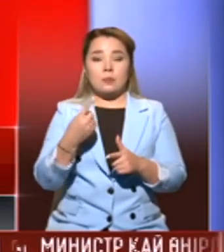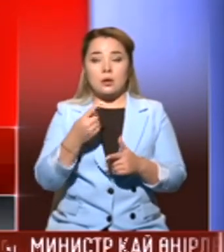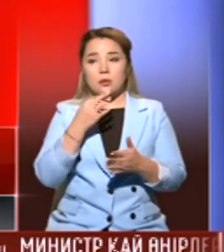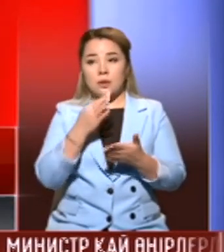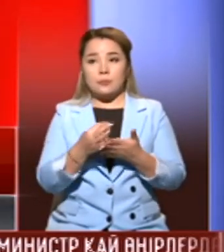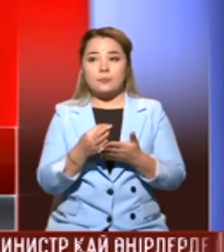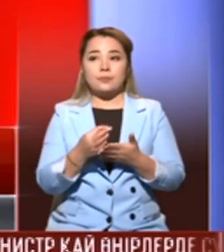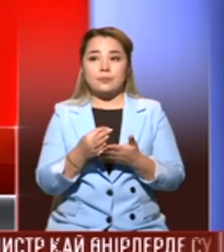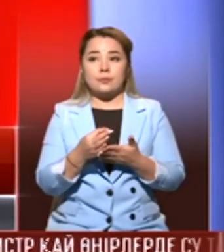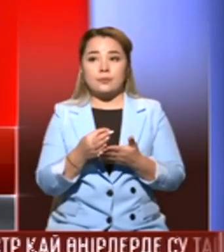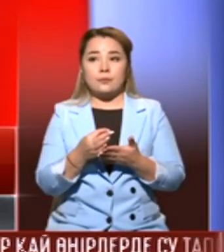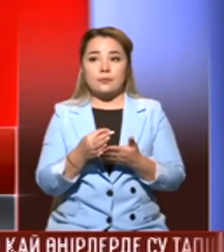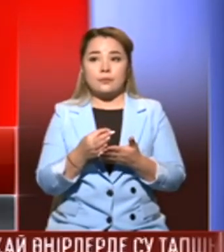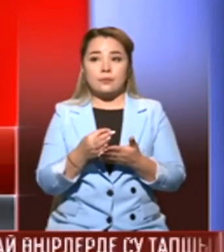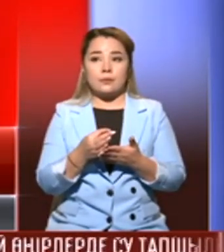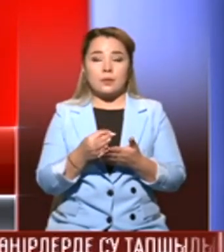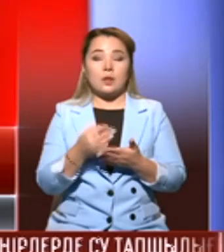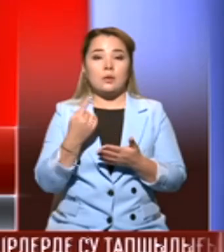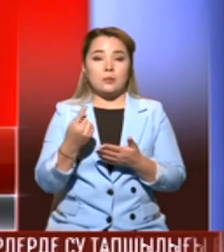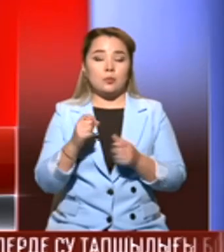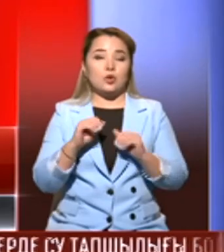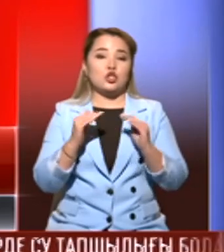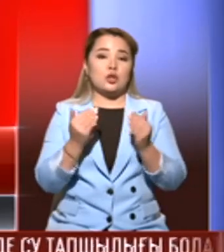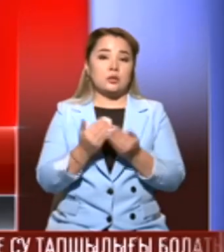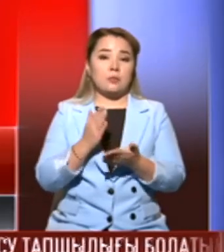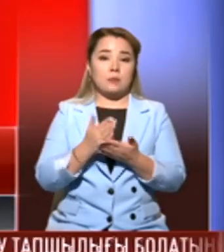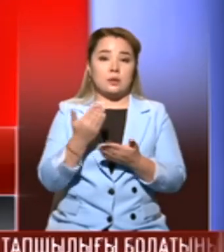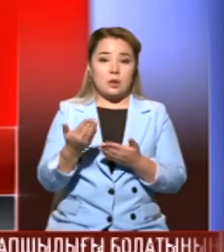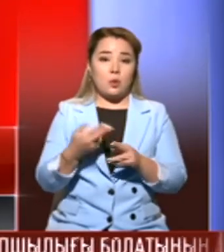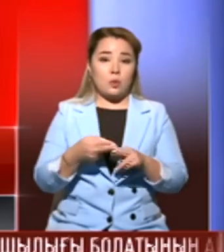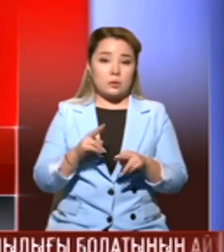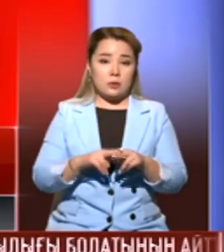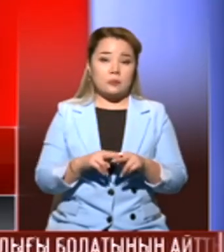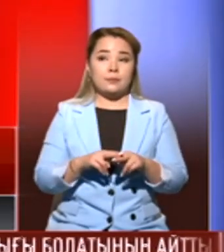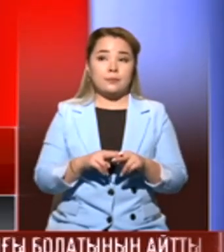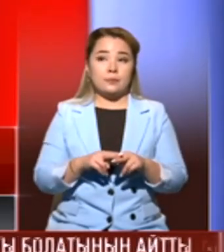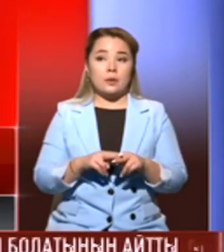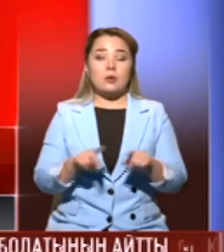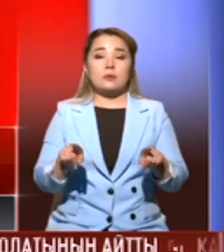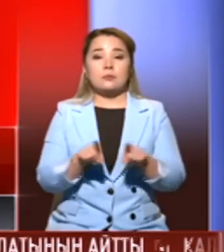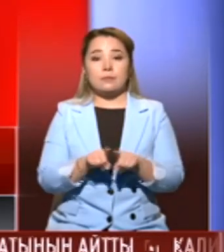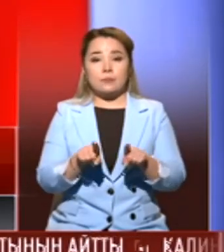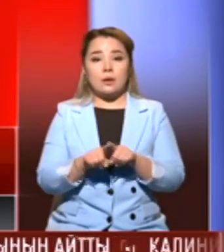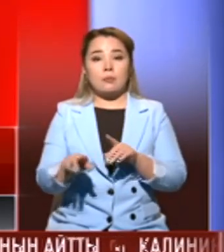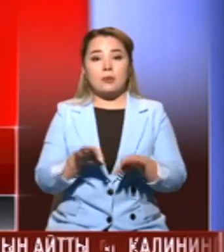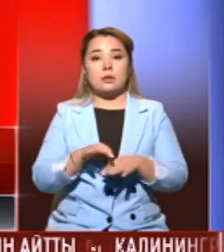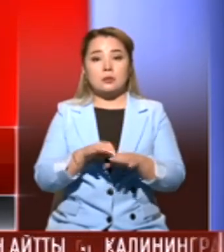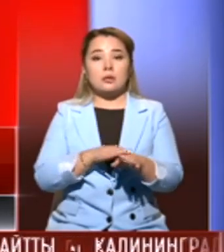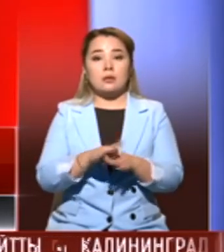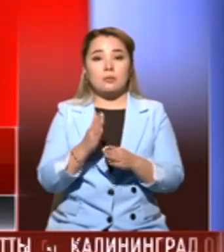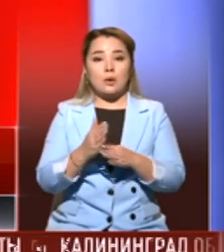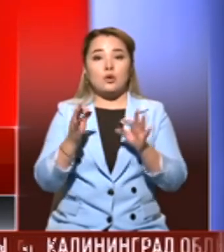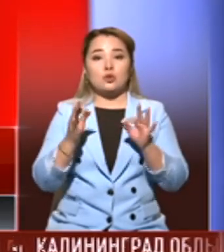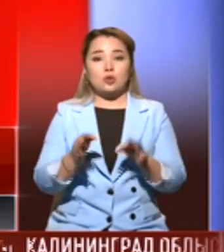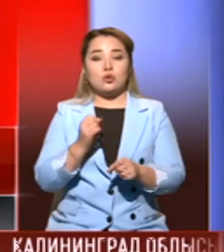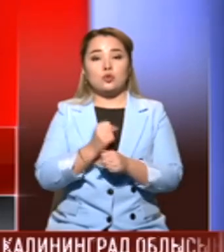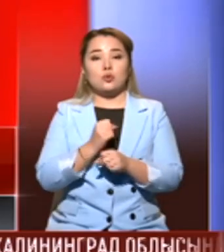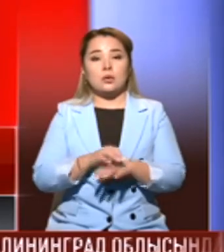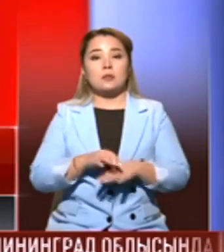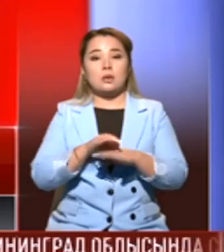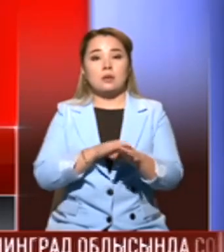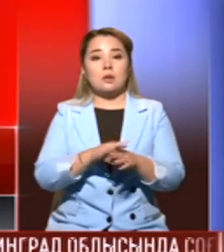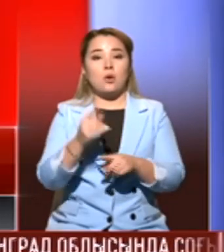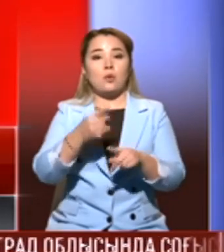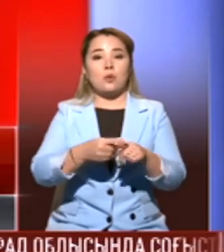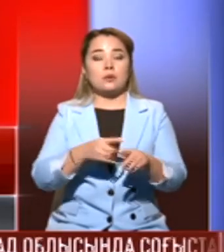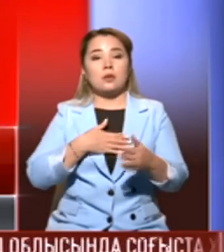бір сондай бір шектеу қоятын болсақ, ол бәрібір де процестің дұрыс жүруіне өзінің оң